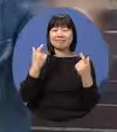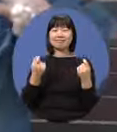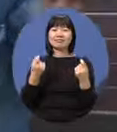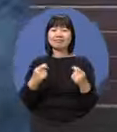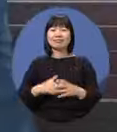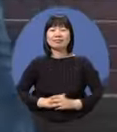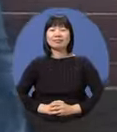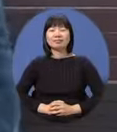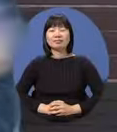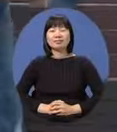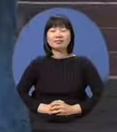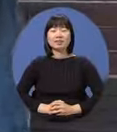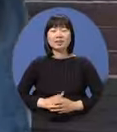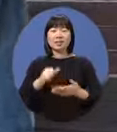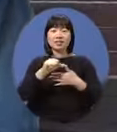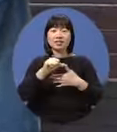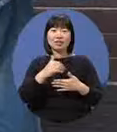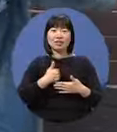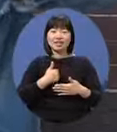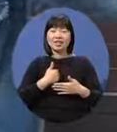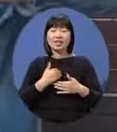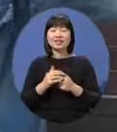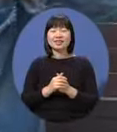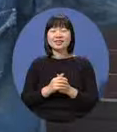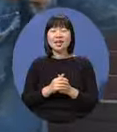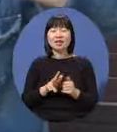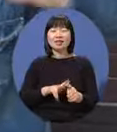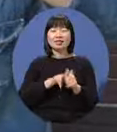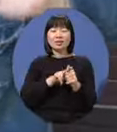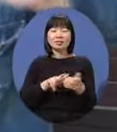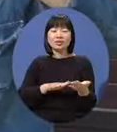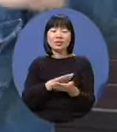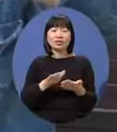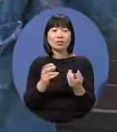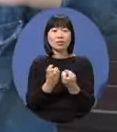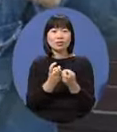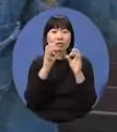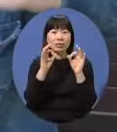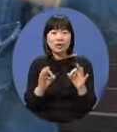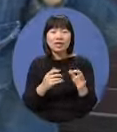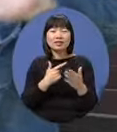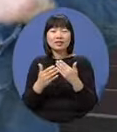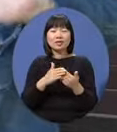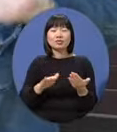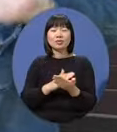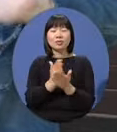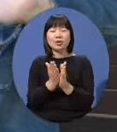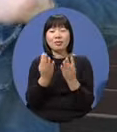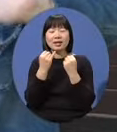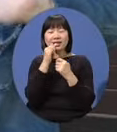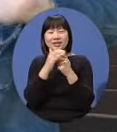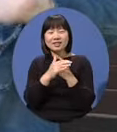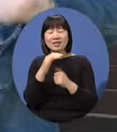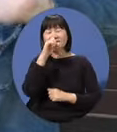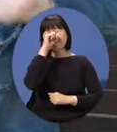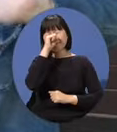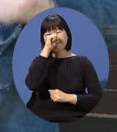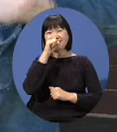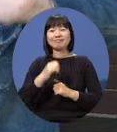같아요. 현서와 저 이혜은의 경마공원 나들이 어떻게 보셨나요? 체험과 놀거리가 가득해서 정말